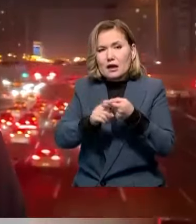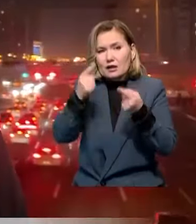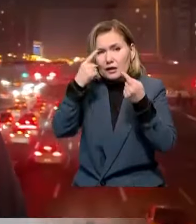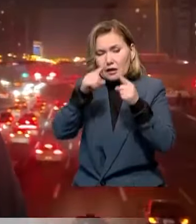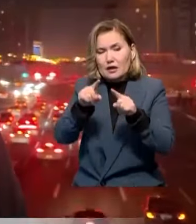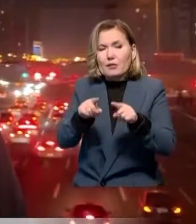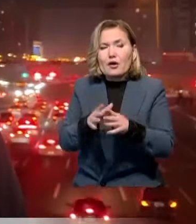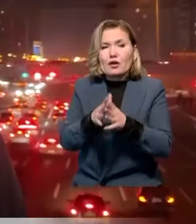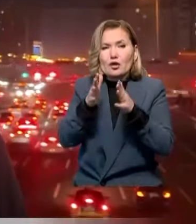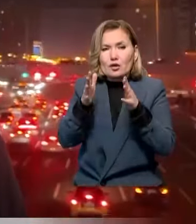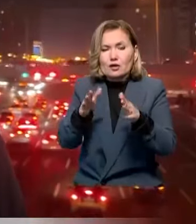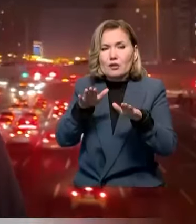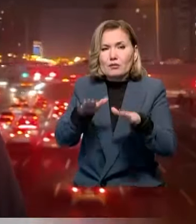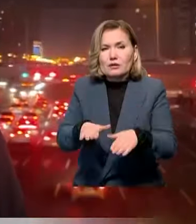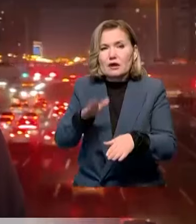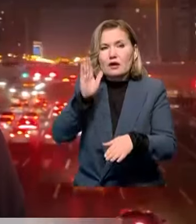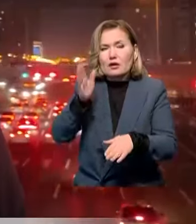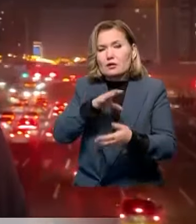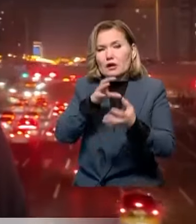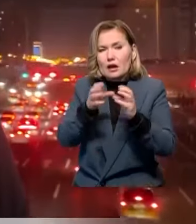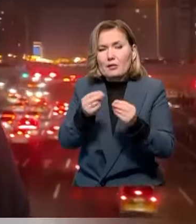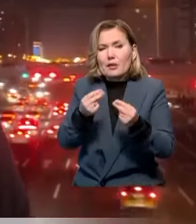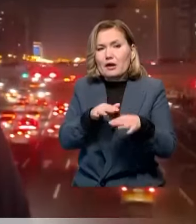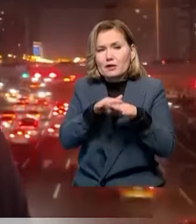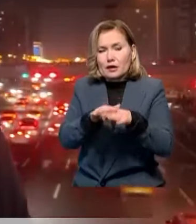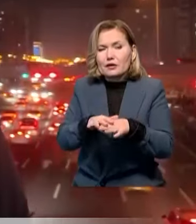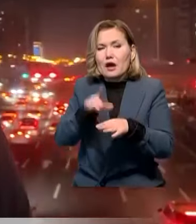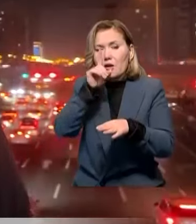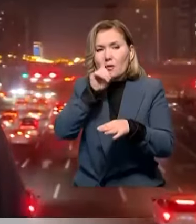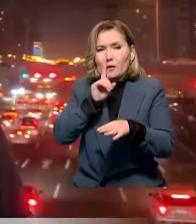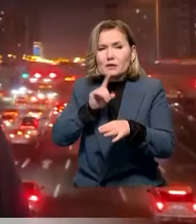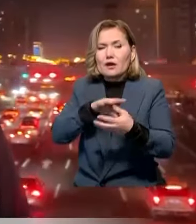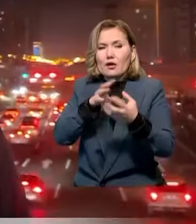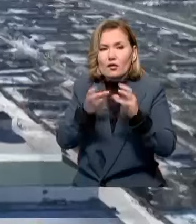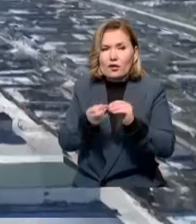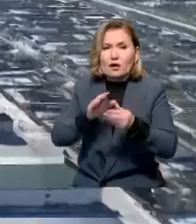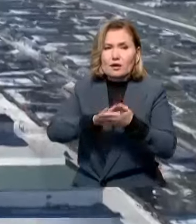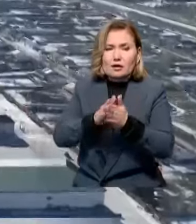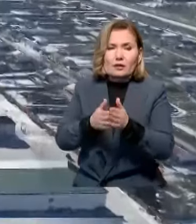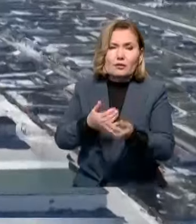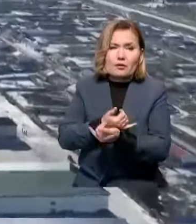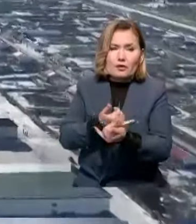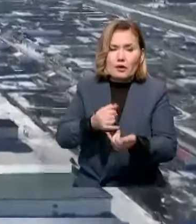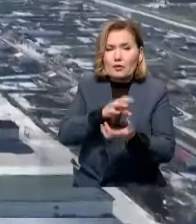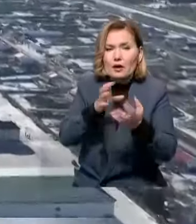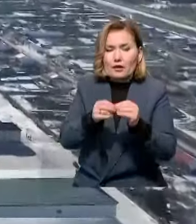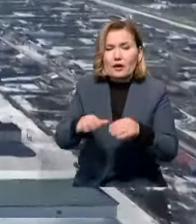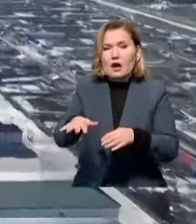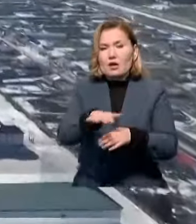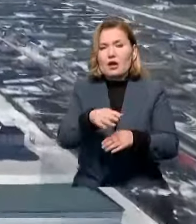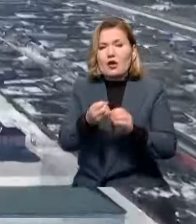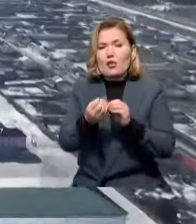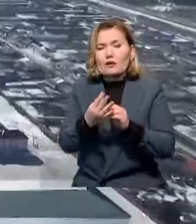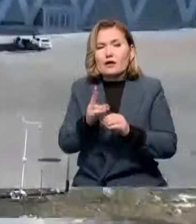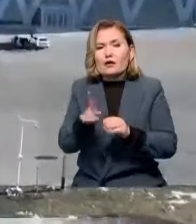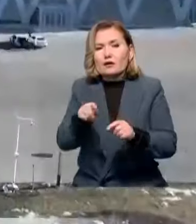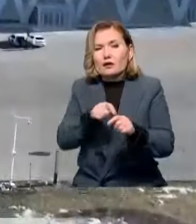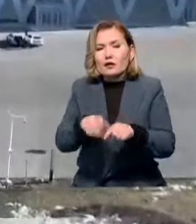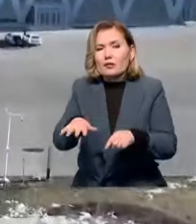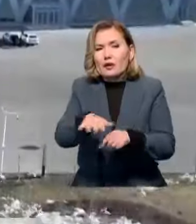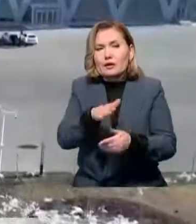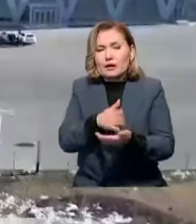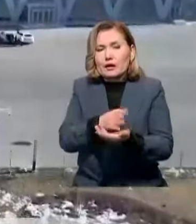алмасатын орын болады. Сонымен қатар инвестициялық ынтымақтастық пен келісім жасалады. Сауда аймағының аумағы 14 шаршы шақырымнан